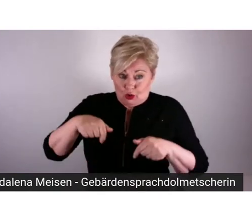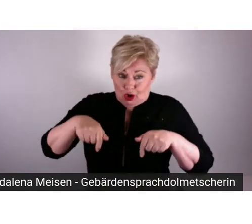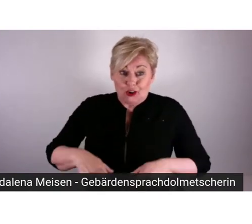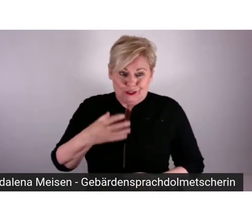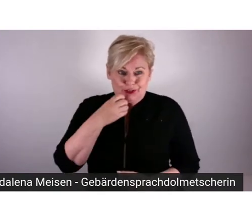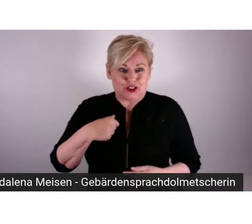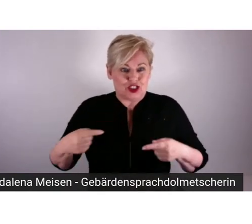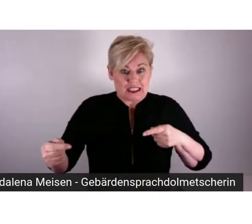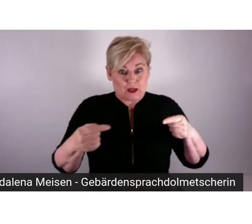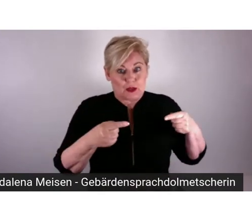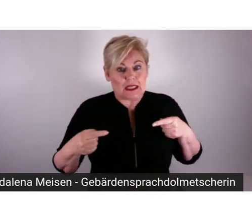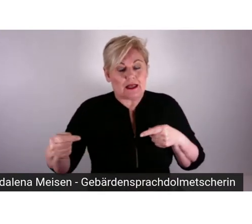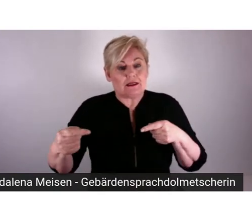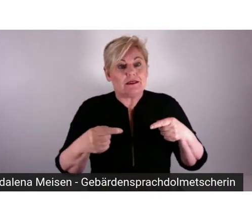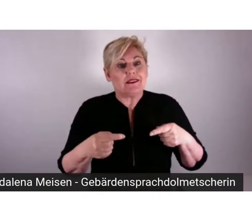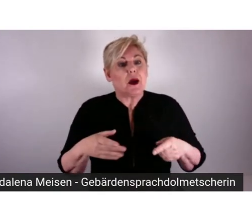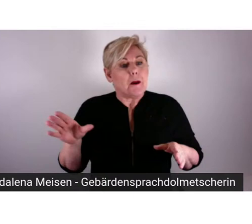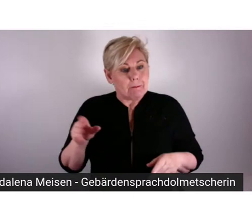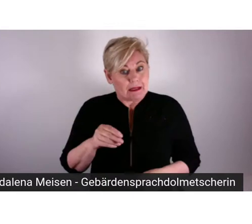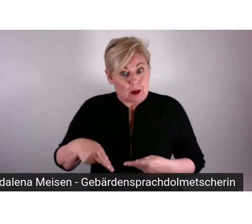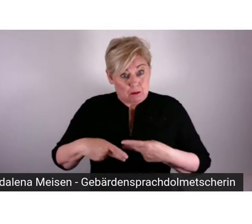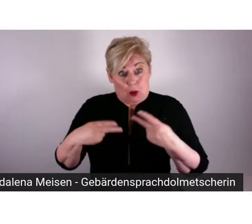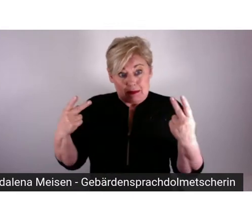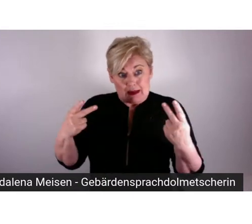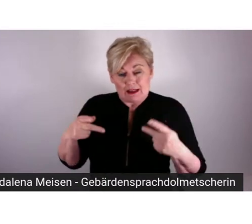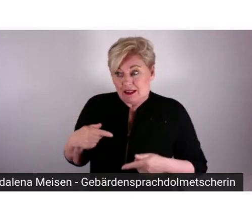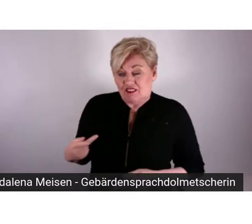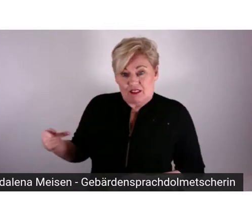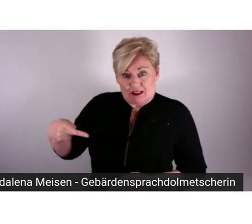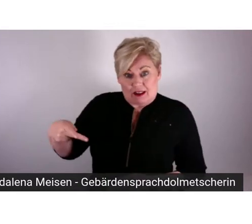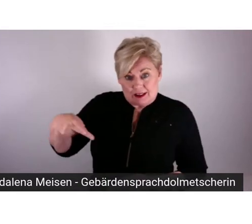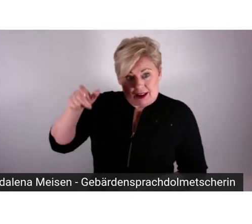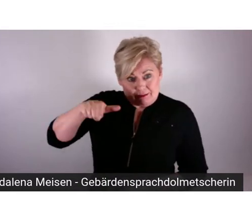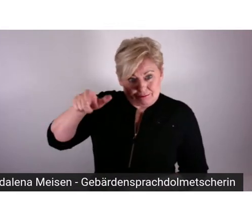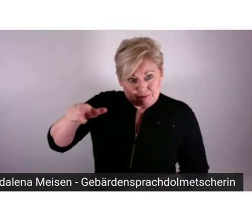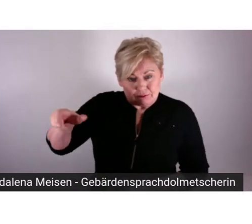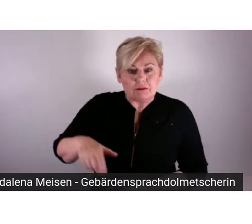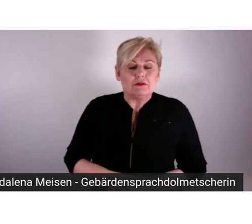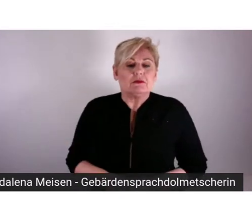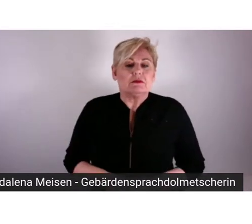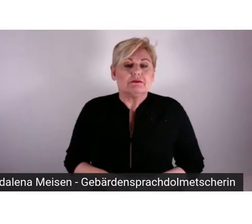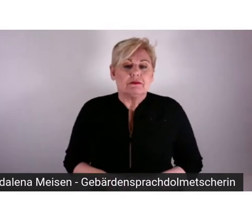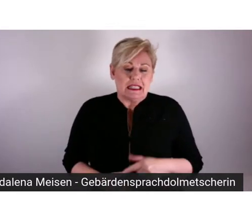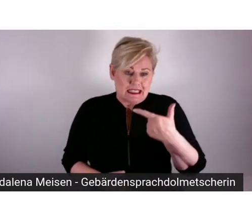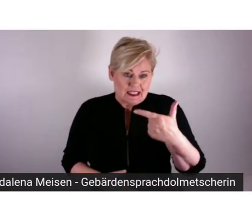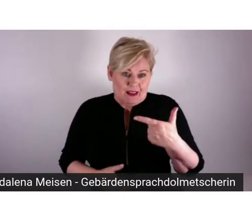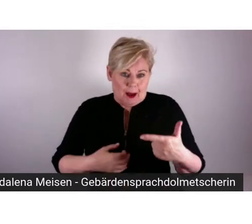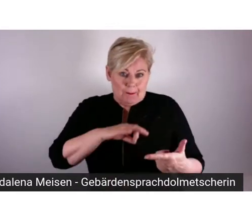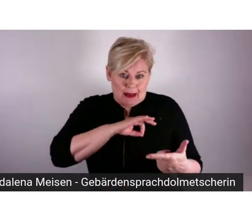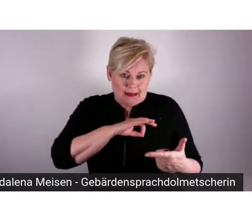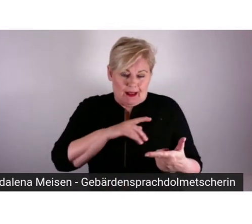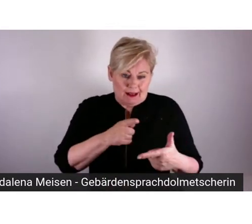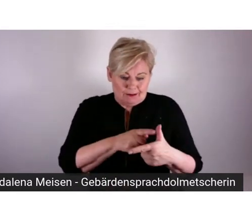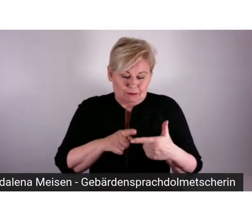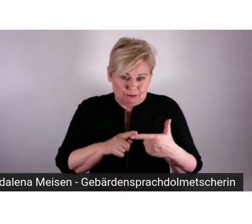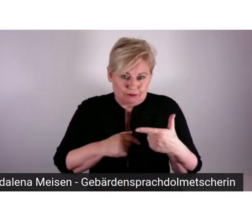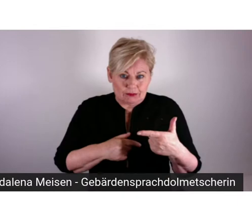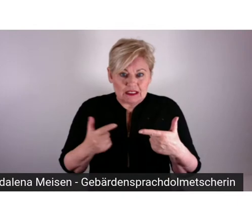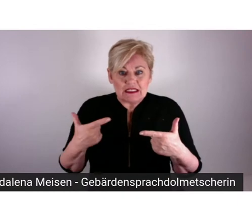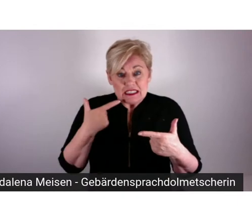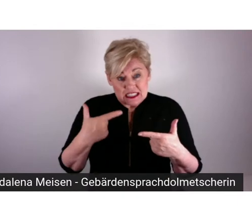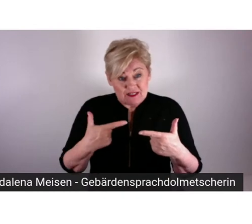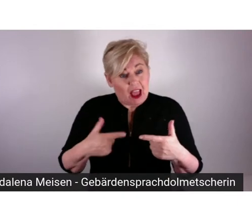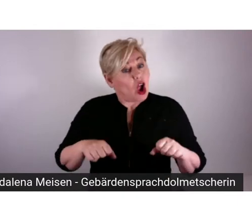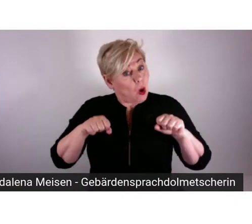wollen. Und zwar mit prominenten Vertreterinnen und Vertretern von zwei Parteien, also zwei sehr